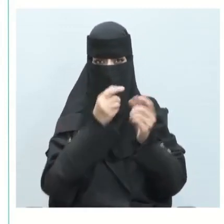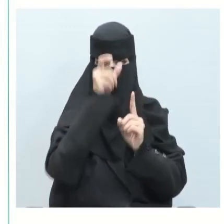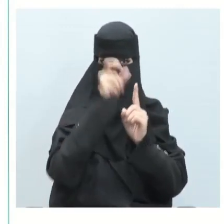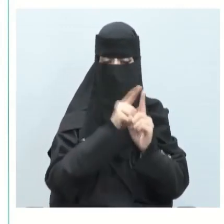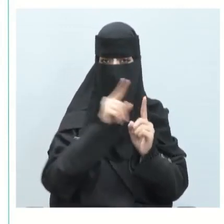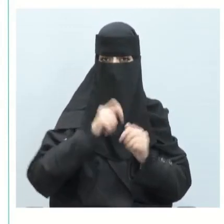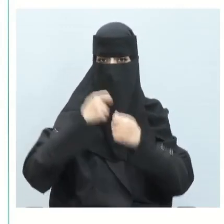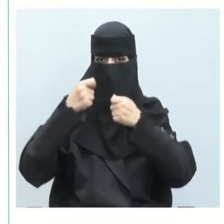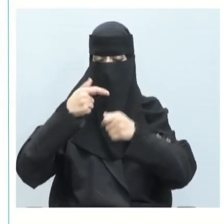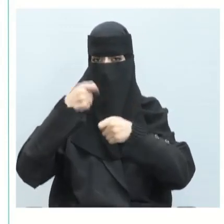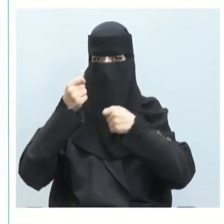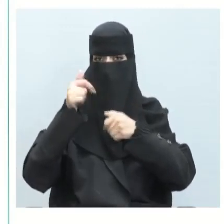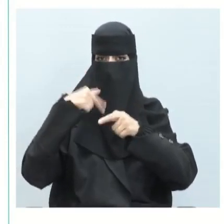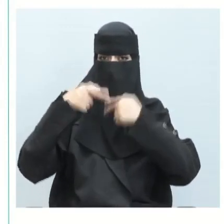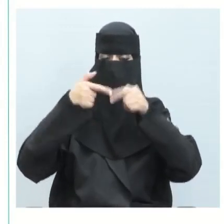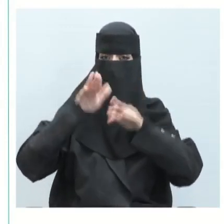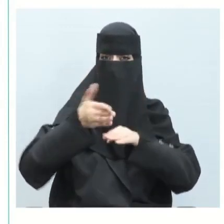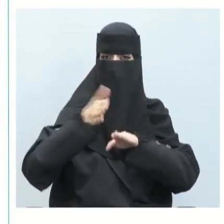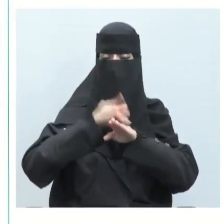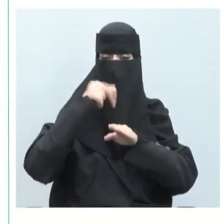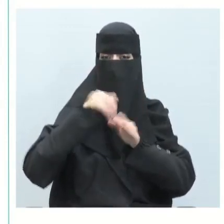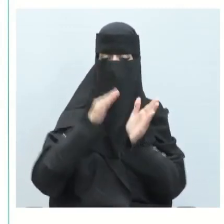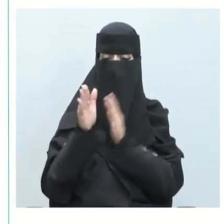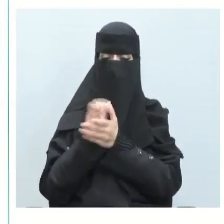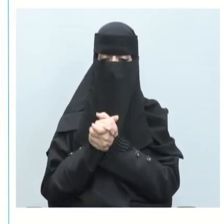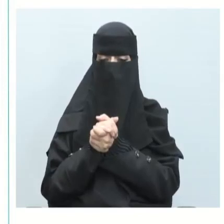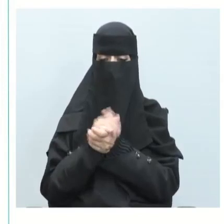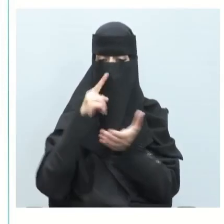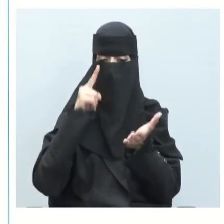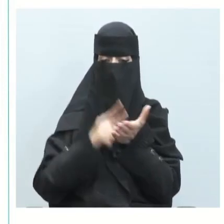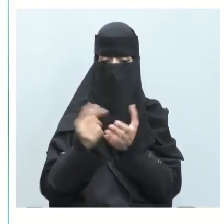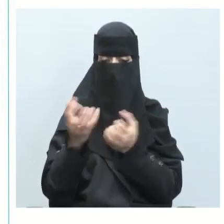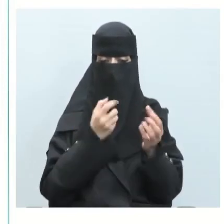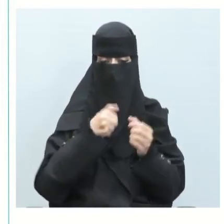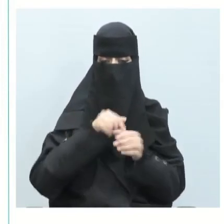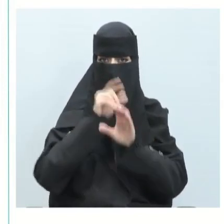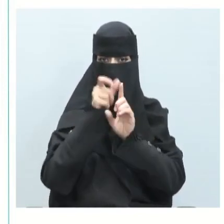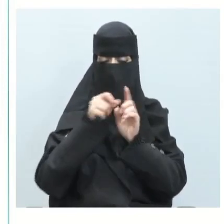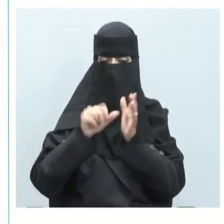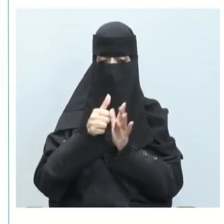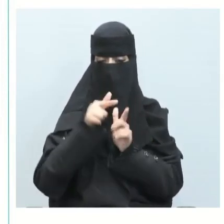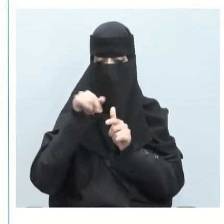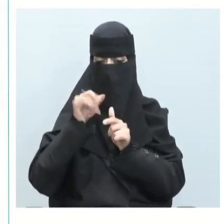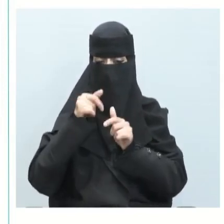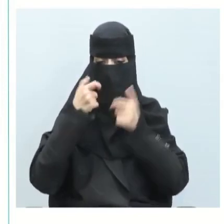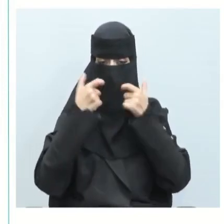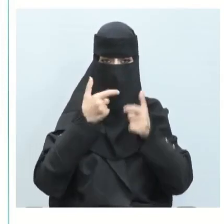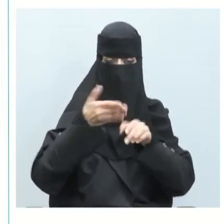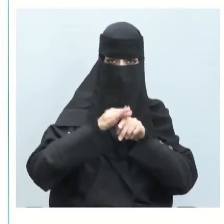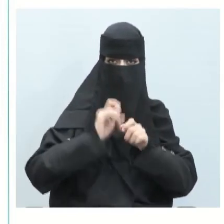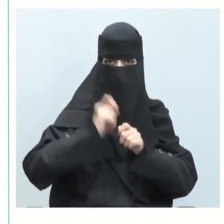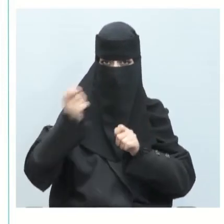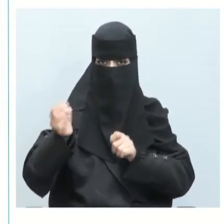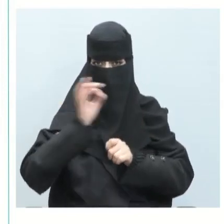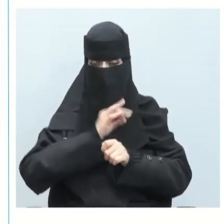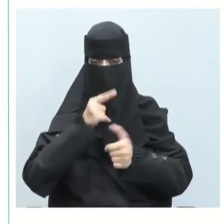الذين لا ينفقون اموال عاده على المنتجات ان اكتساب عملاء جدد من خلال تركيز على ايراد بدلا من